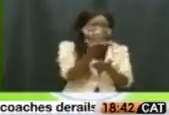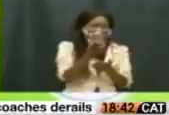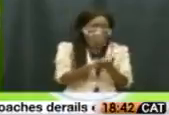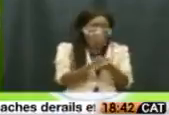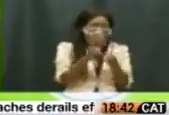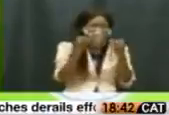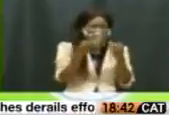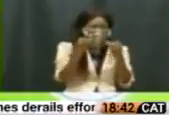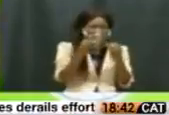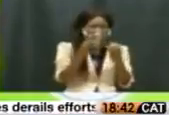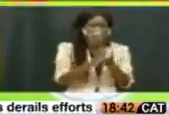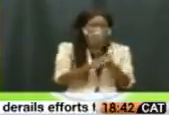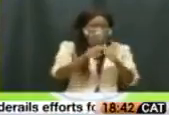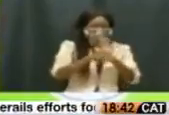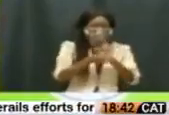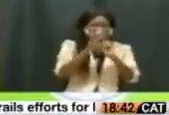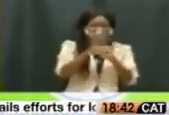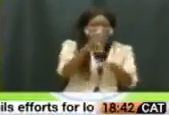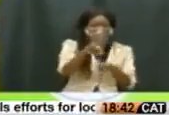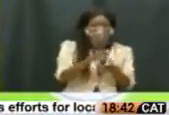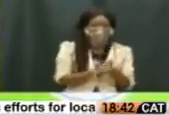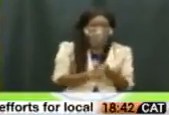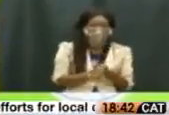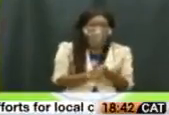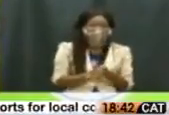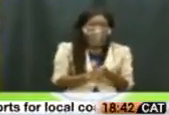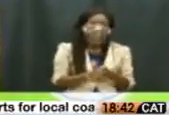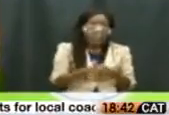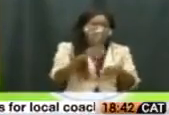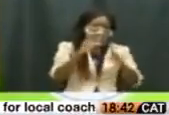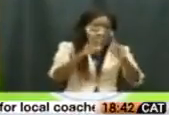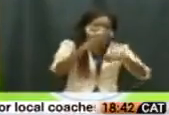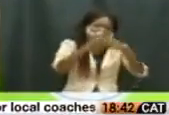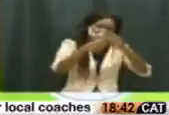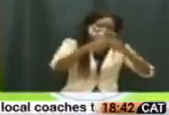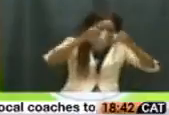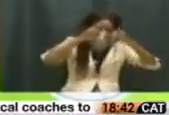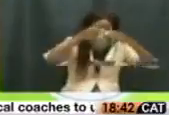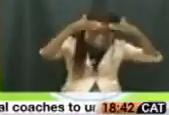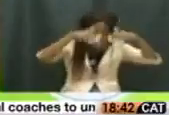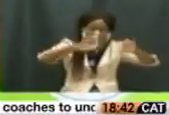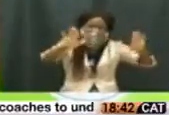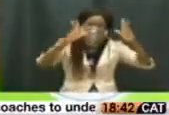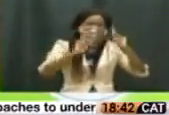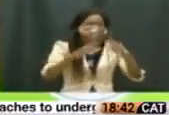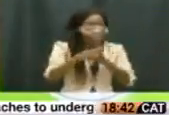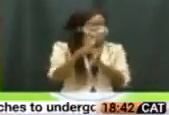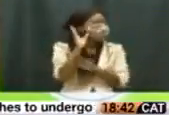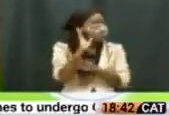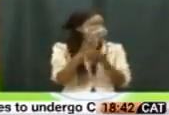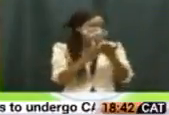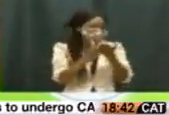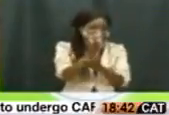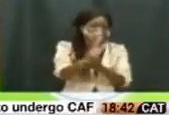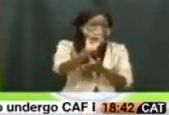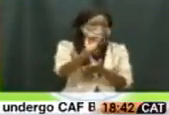COVID akunka napita tikuona kuti nditu ndi Nkhani ina imene so kuti